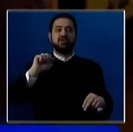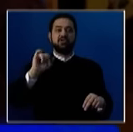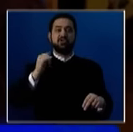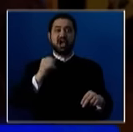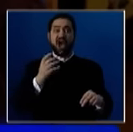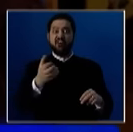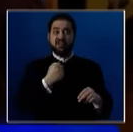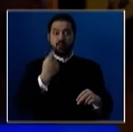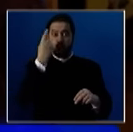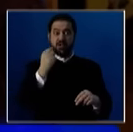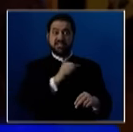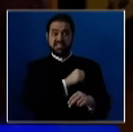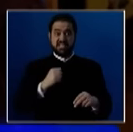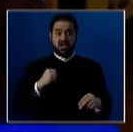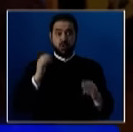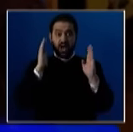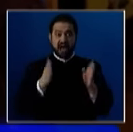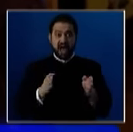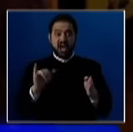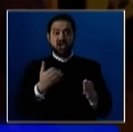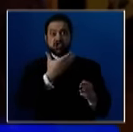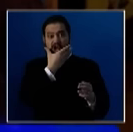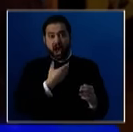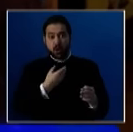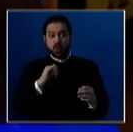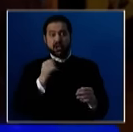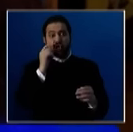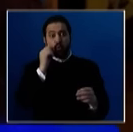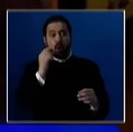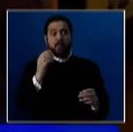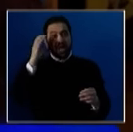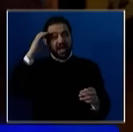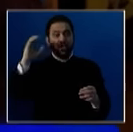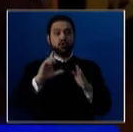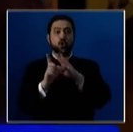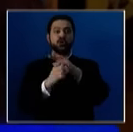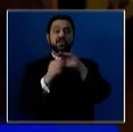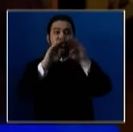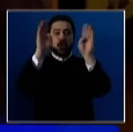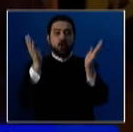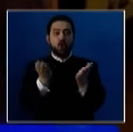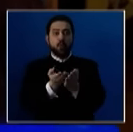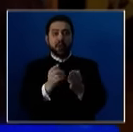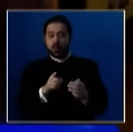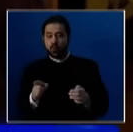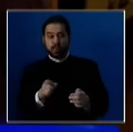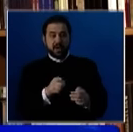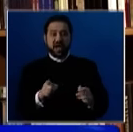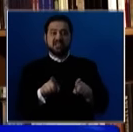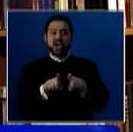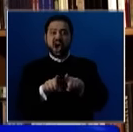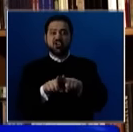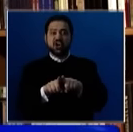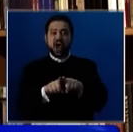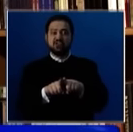o singură cale. Și monahii și credincioșii din lume urmăresc